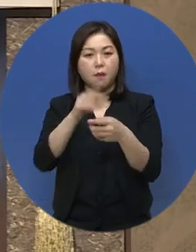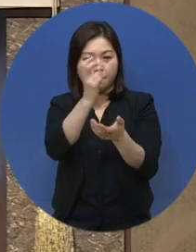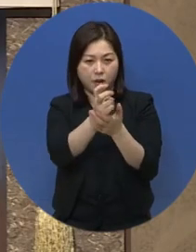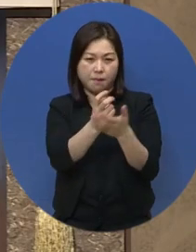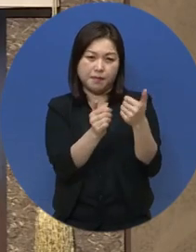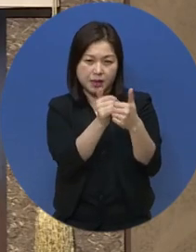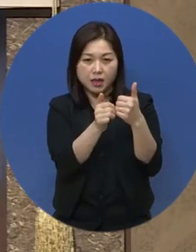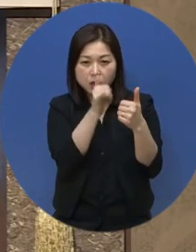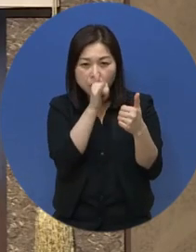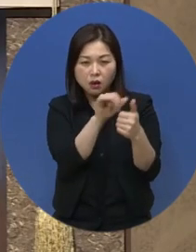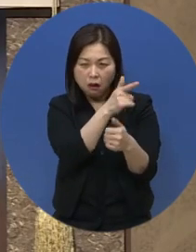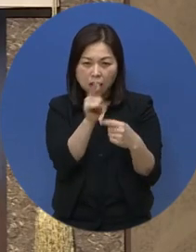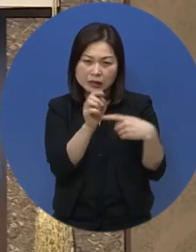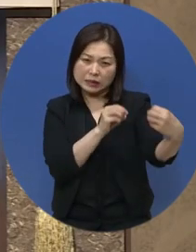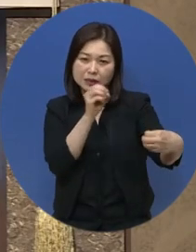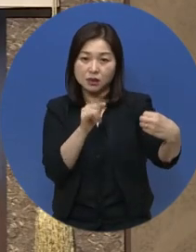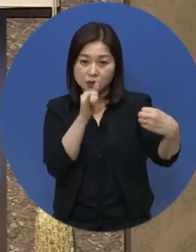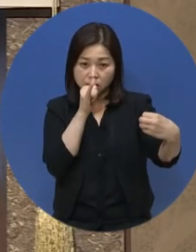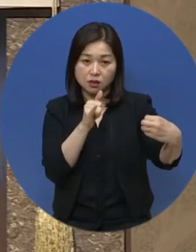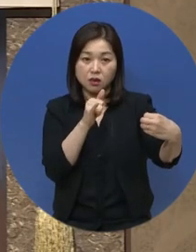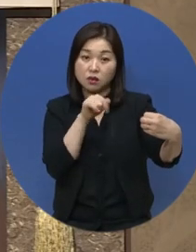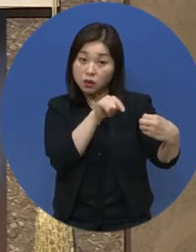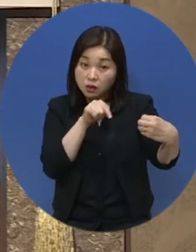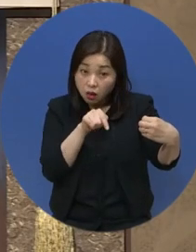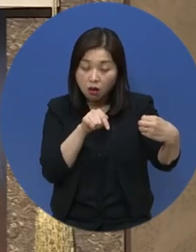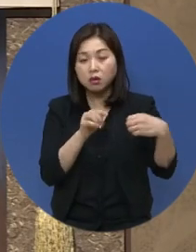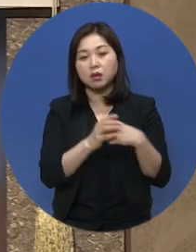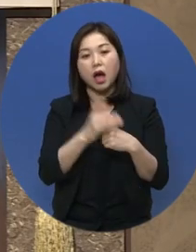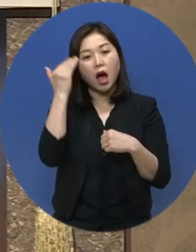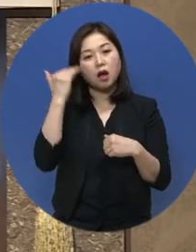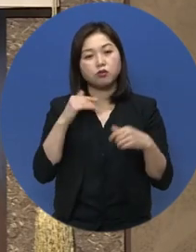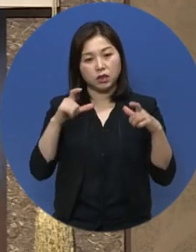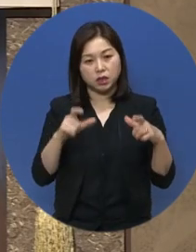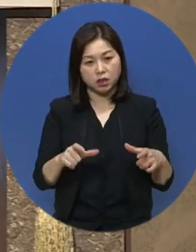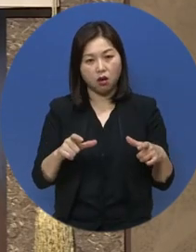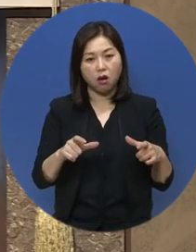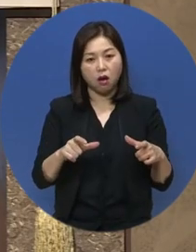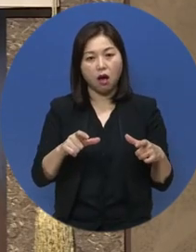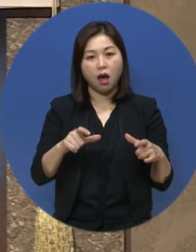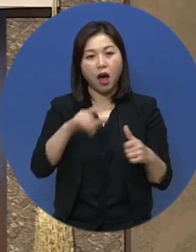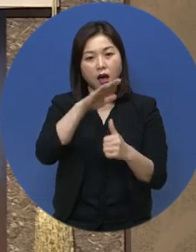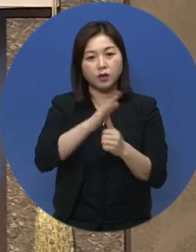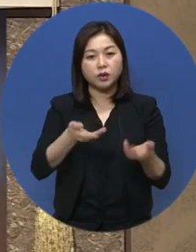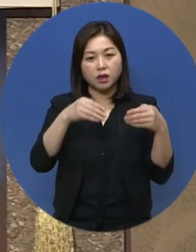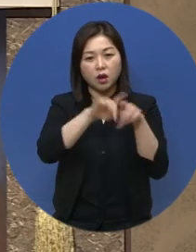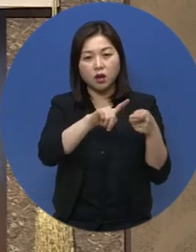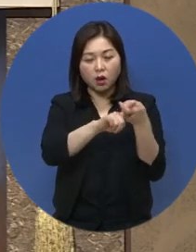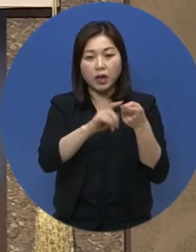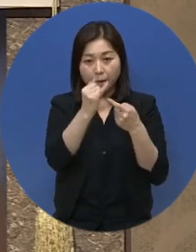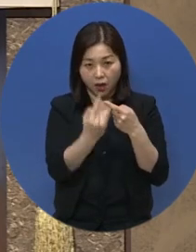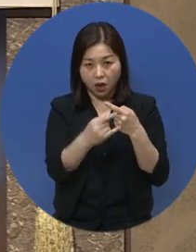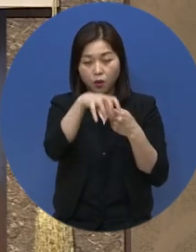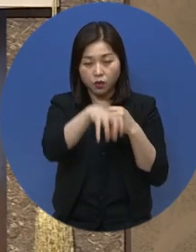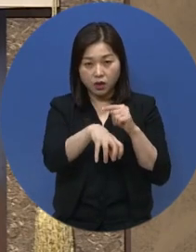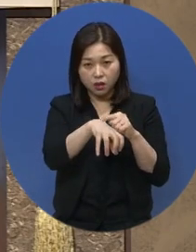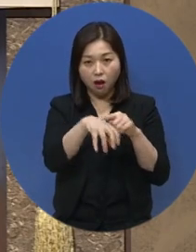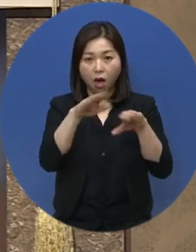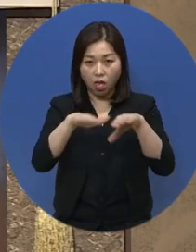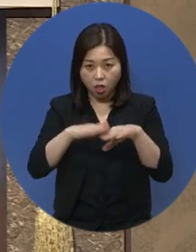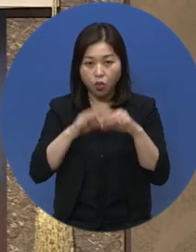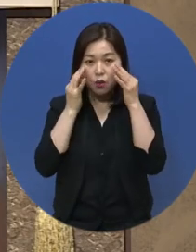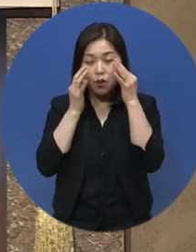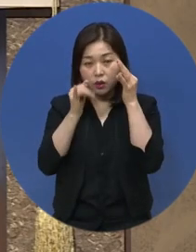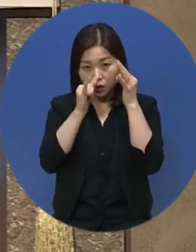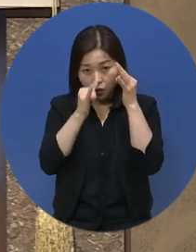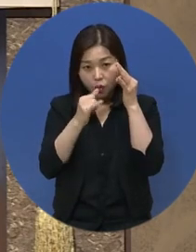만들어지고 긴장감이 있는데 네. 그런 것들을 저희가 해소하는 역할도 할 뿐만 아니라 대정부 활동, 국회를